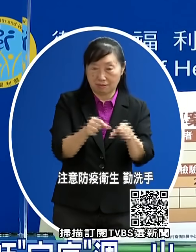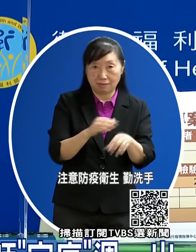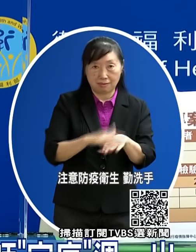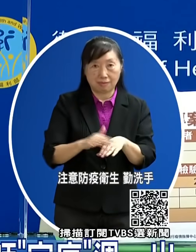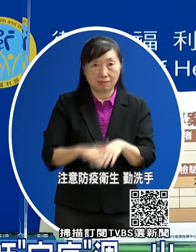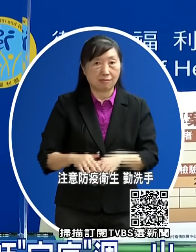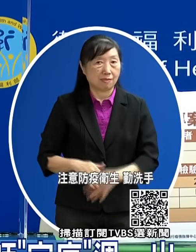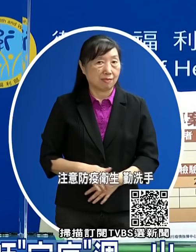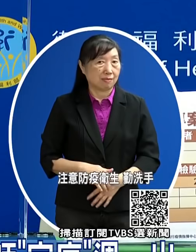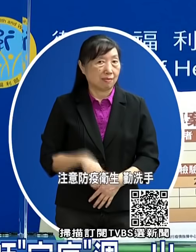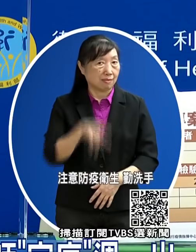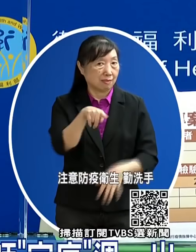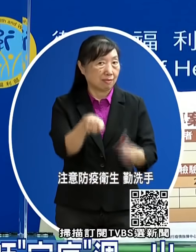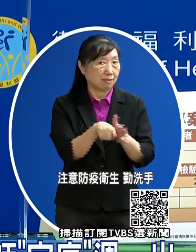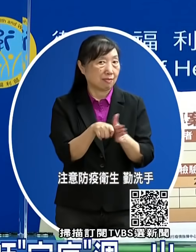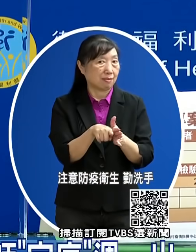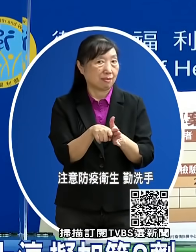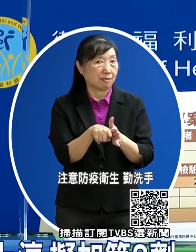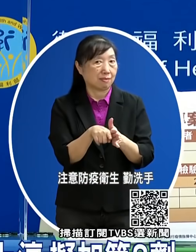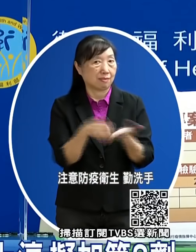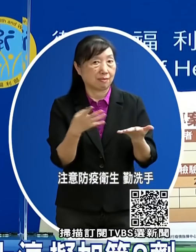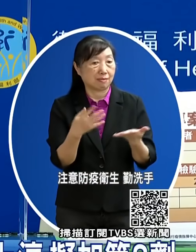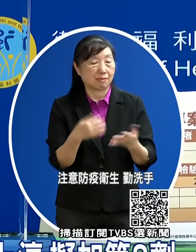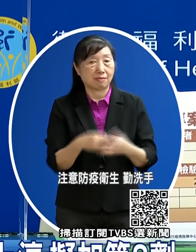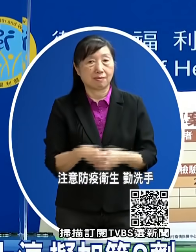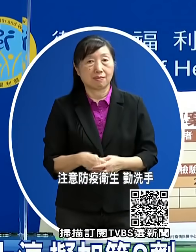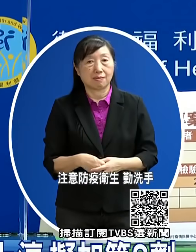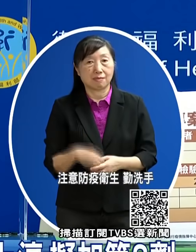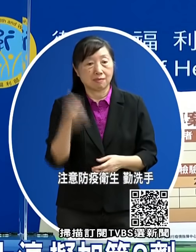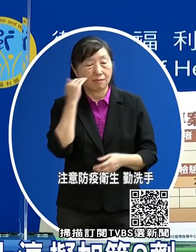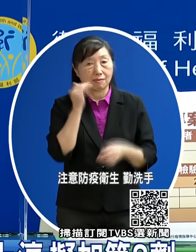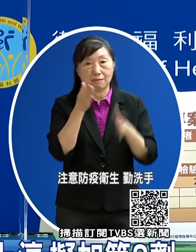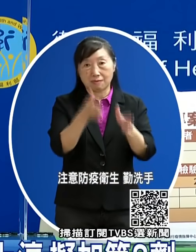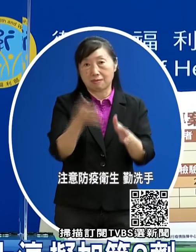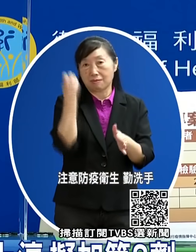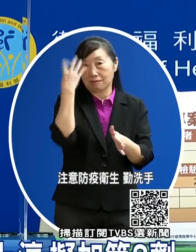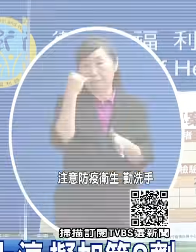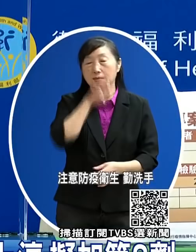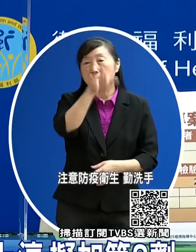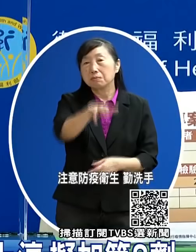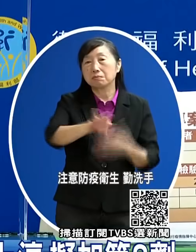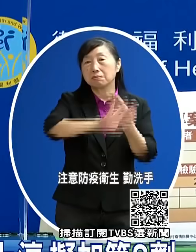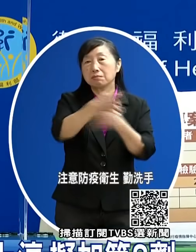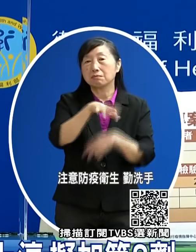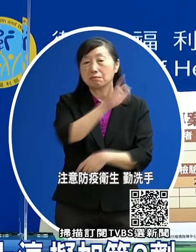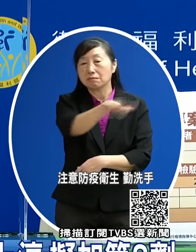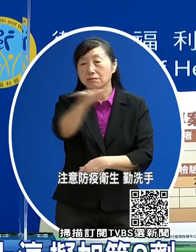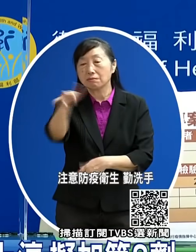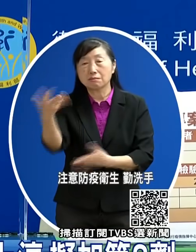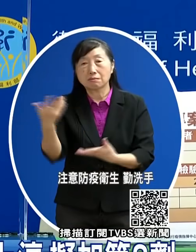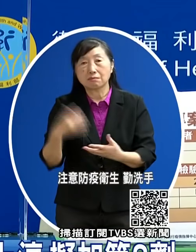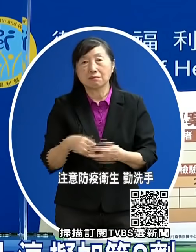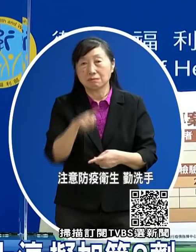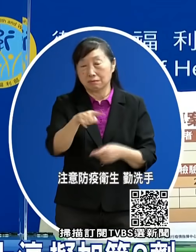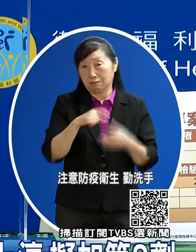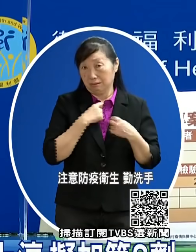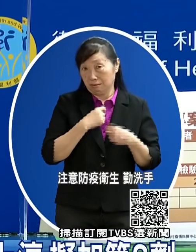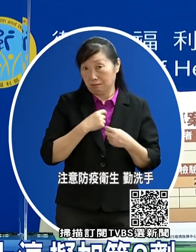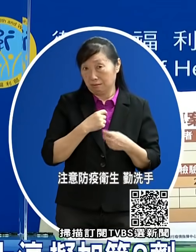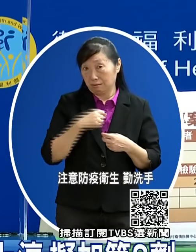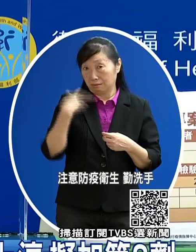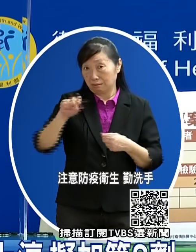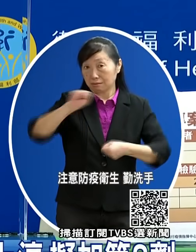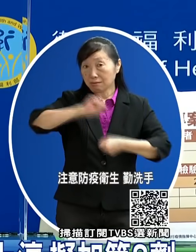那可是这时候反而是加上针对新的变种病毒株，是不是要有追加第三剂